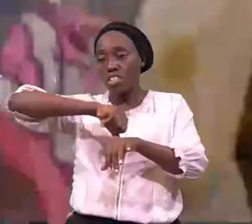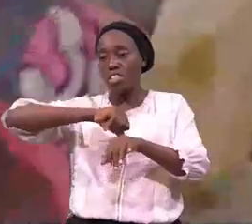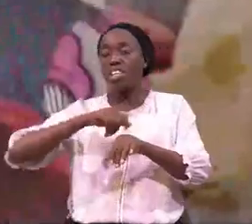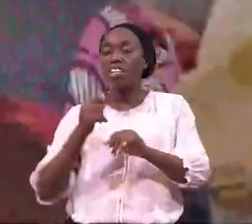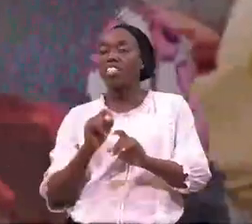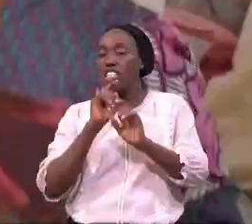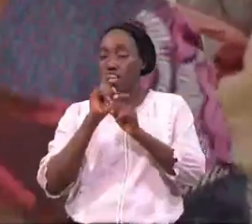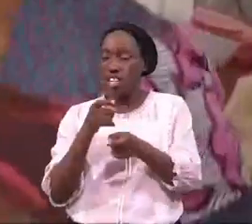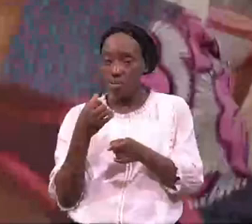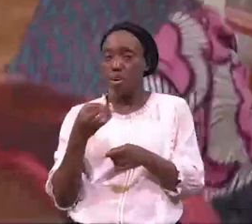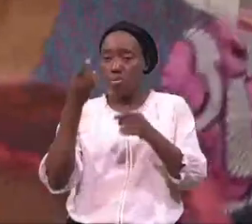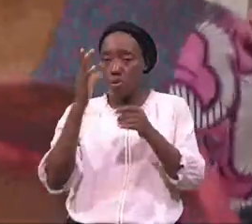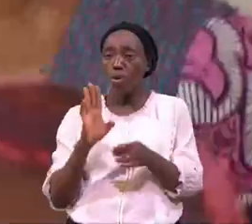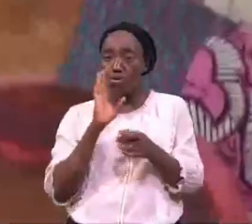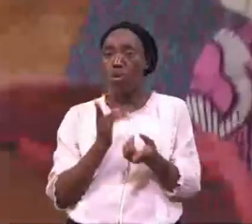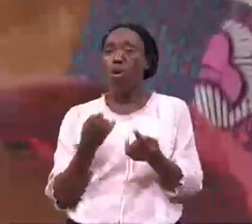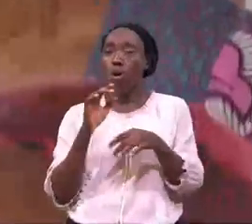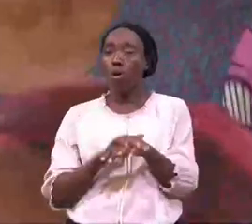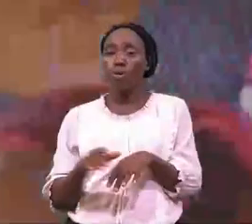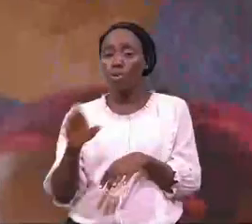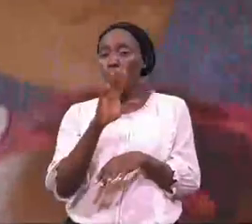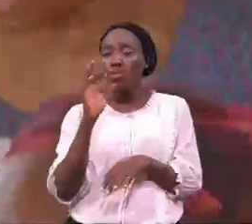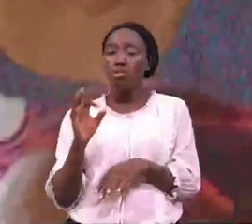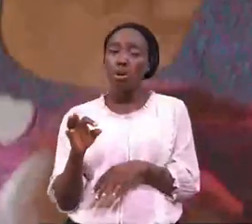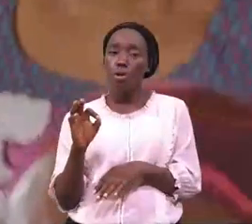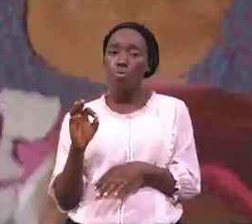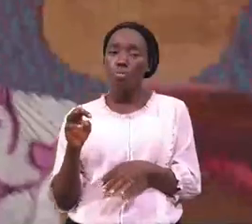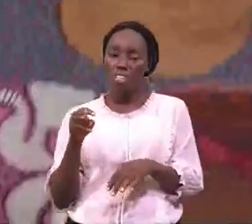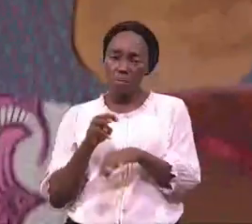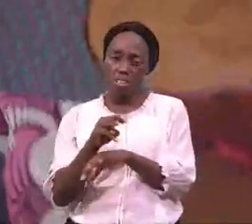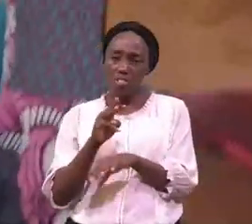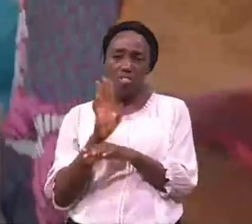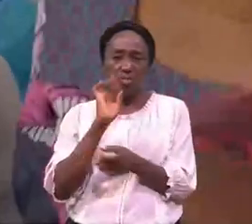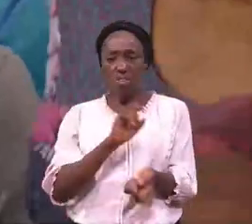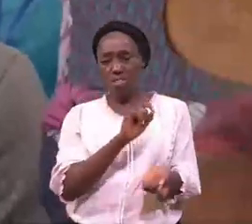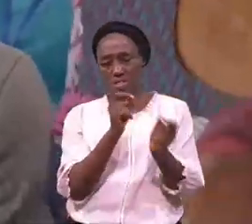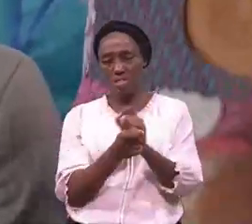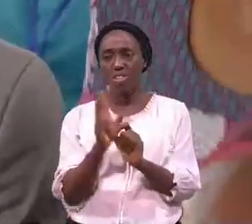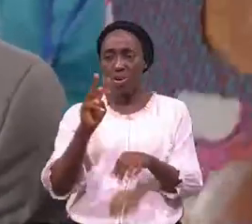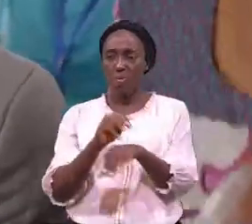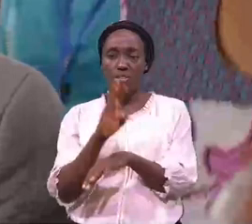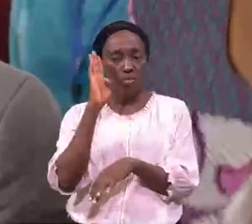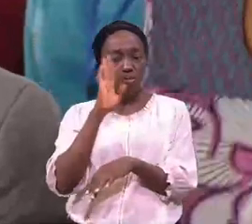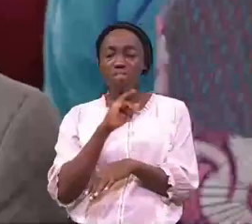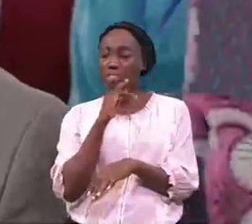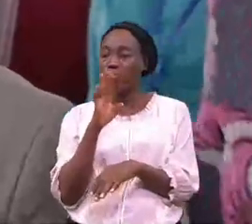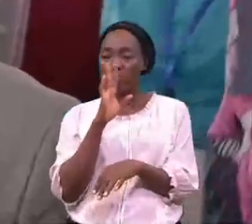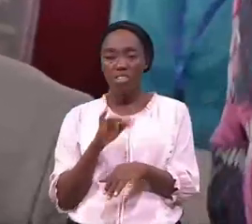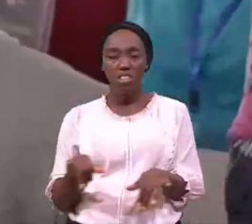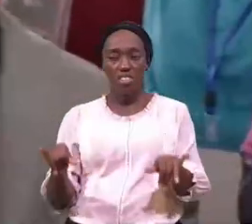Va rester sur toi. Ton ministère va changer. Ton ministère ne sera plus le même.